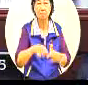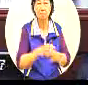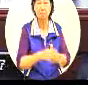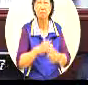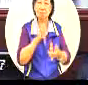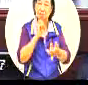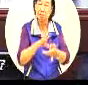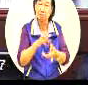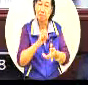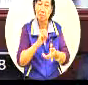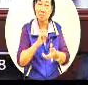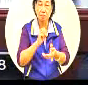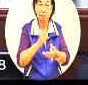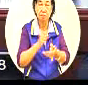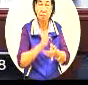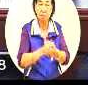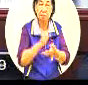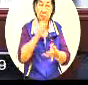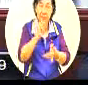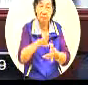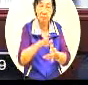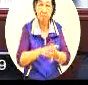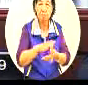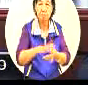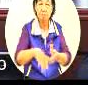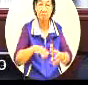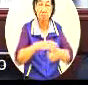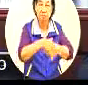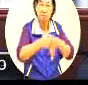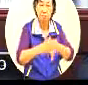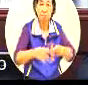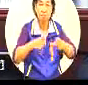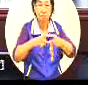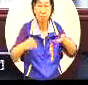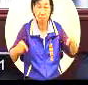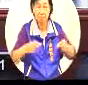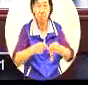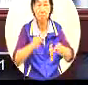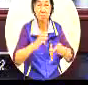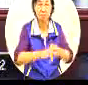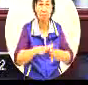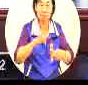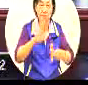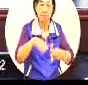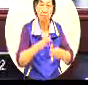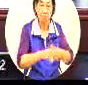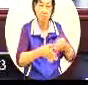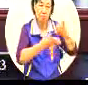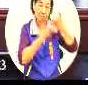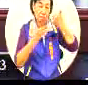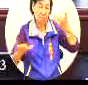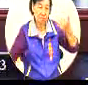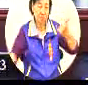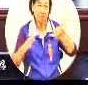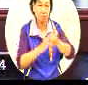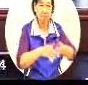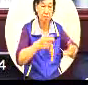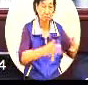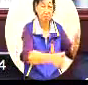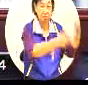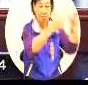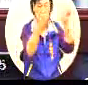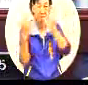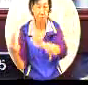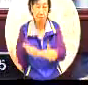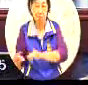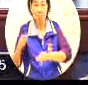如果空现在我们看到包括在日本有很多他们跨海的这个大桥桥梁都很漂亮，